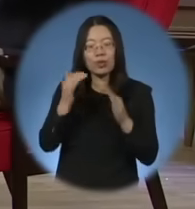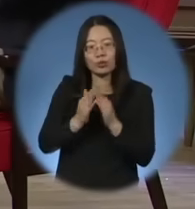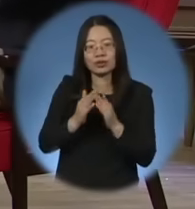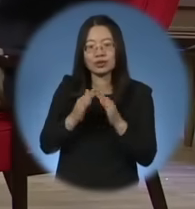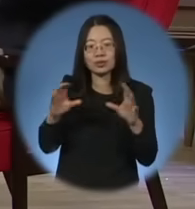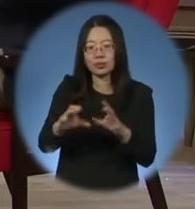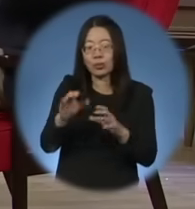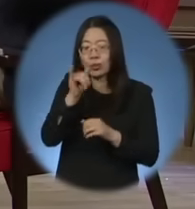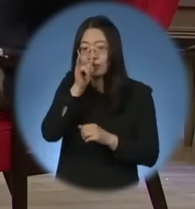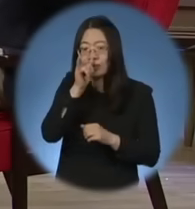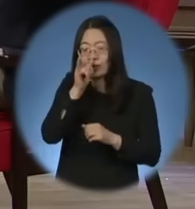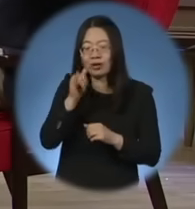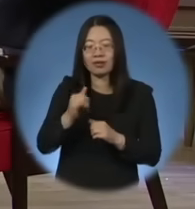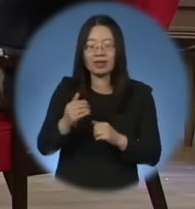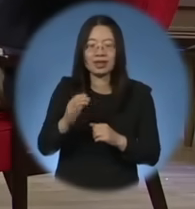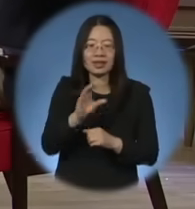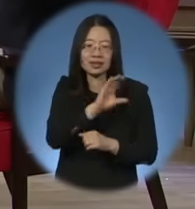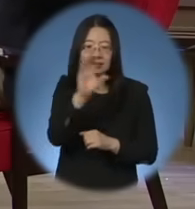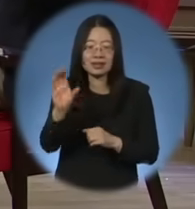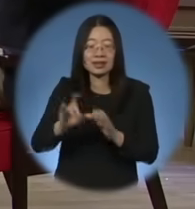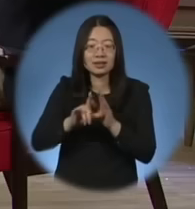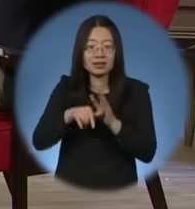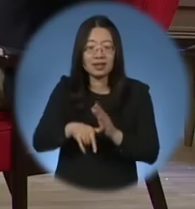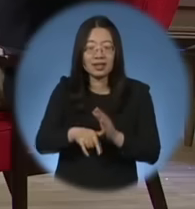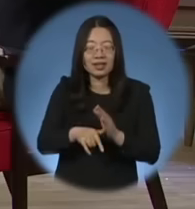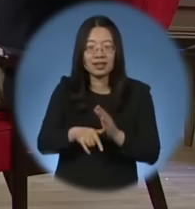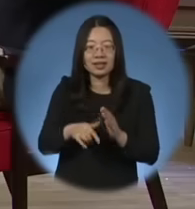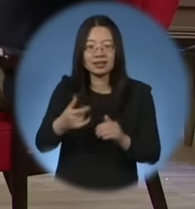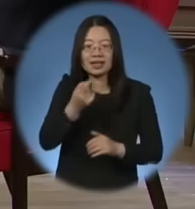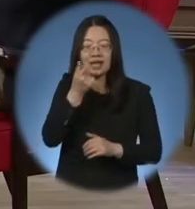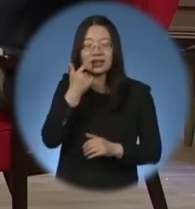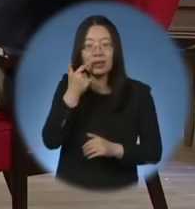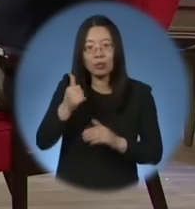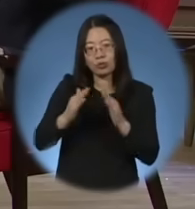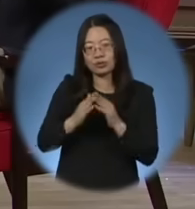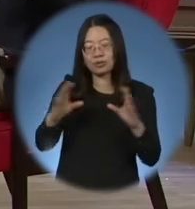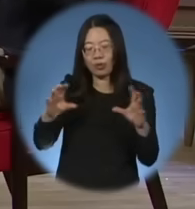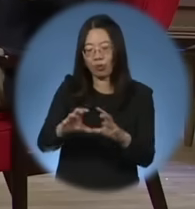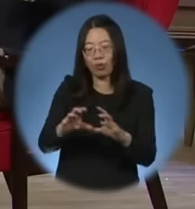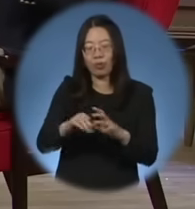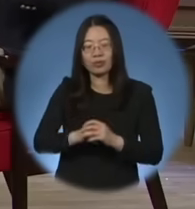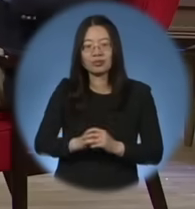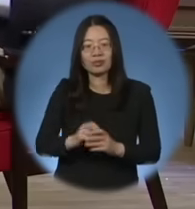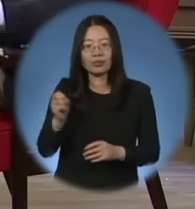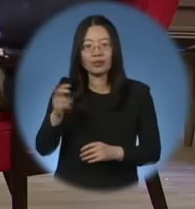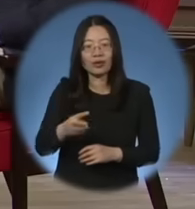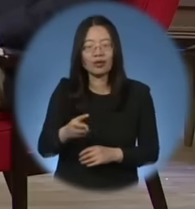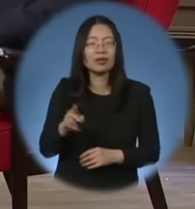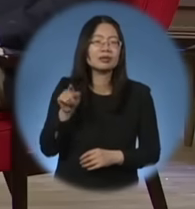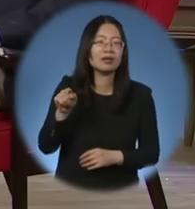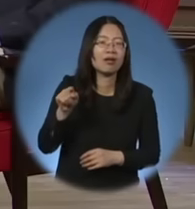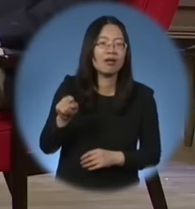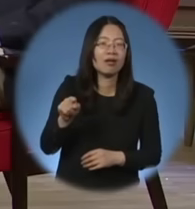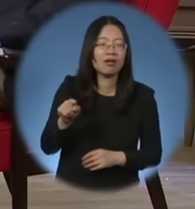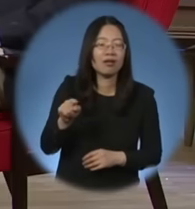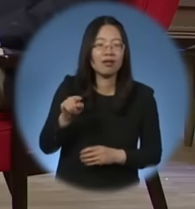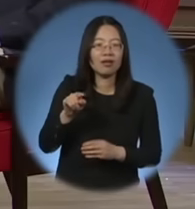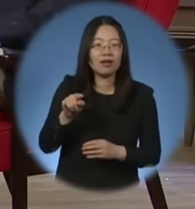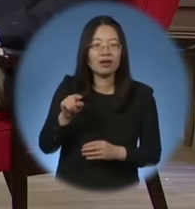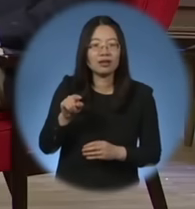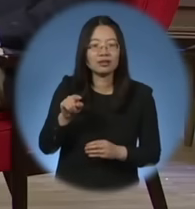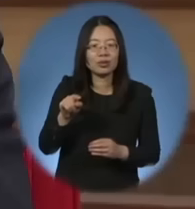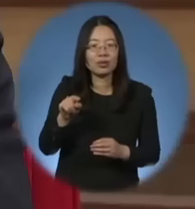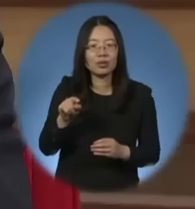집에 모여요음 또 크리스마스 때는 저 작은 아버지 집에 모여요 그래요 또 저기 저 저